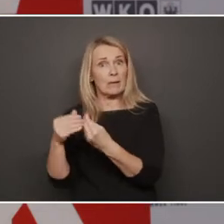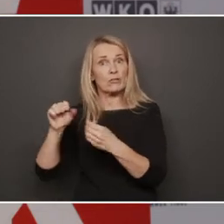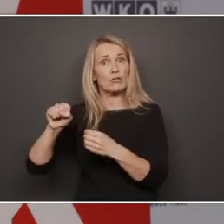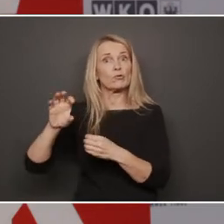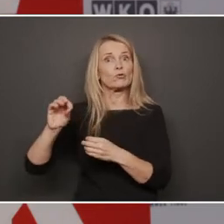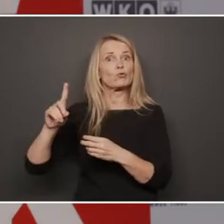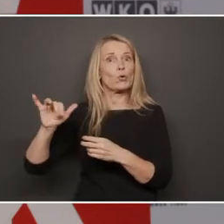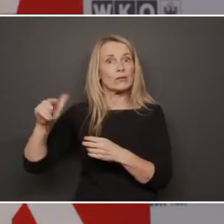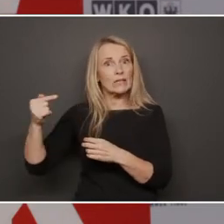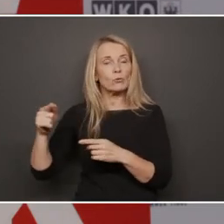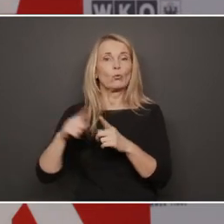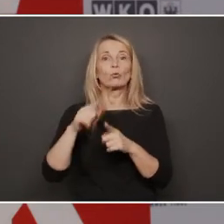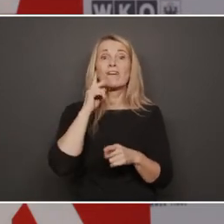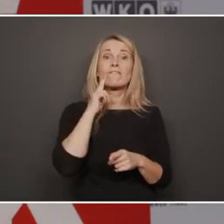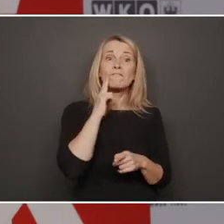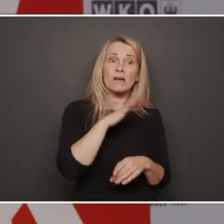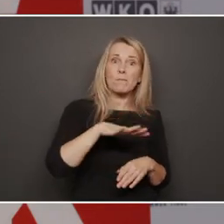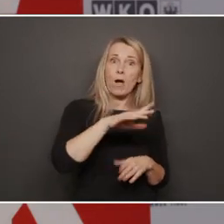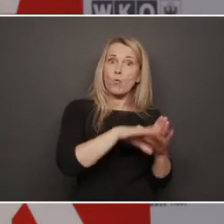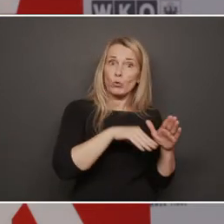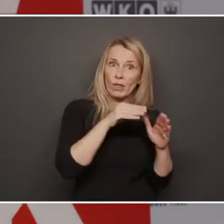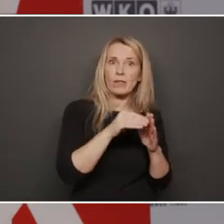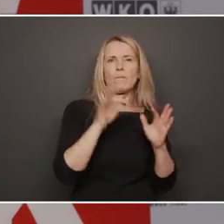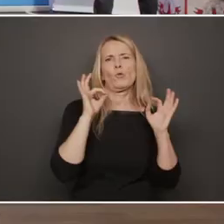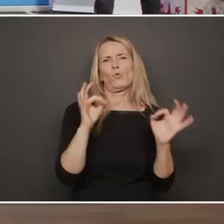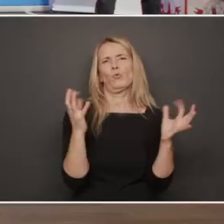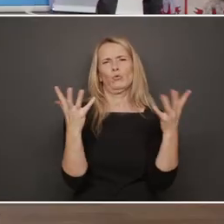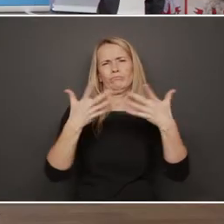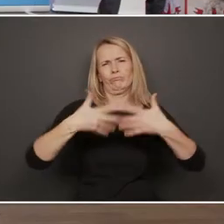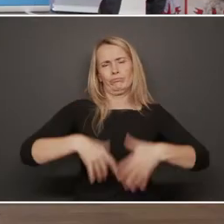so herausragend funktioniert. Dankeschön.